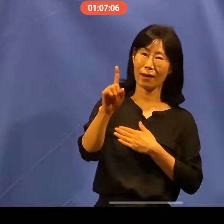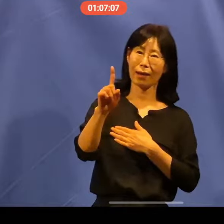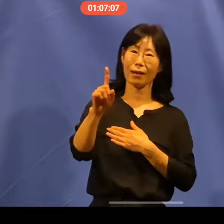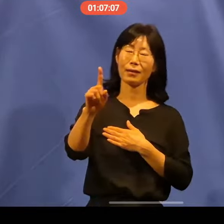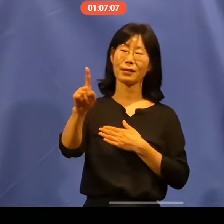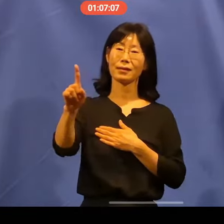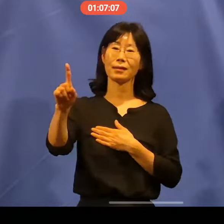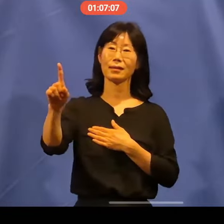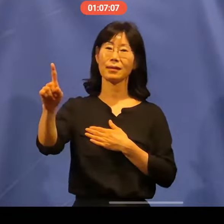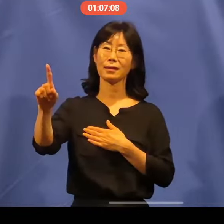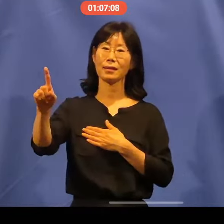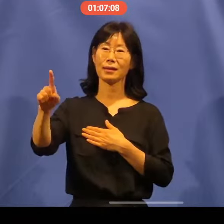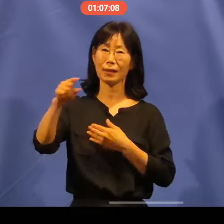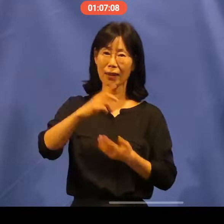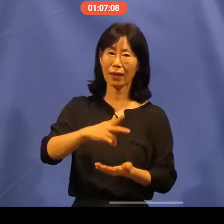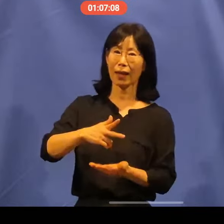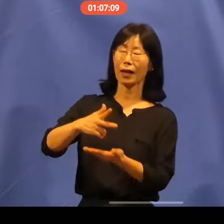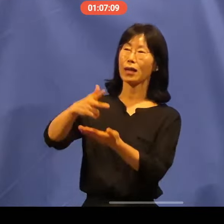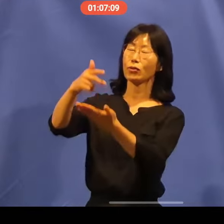한 가지